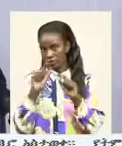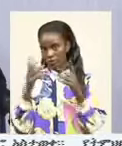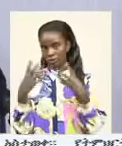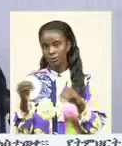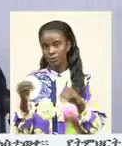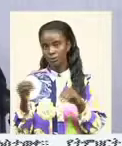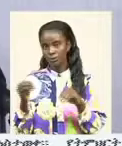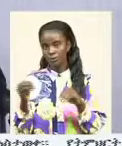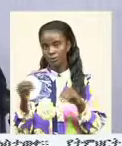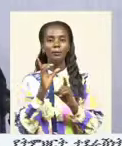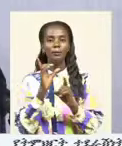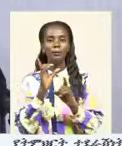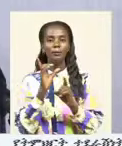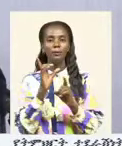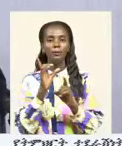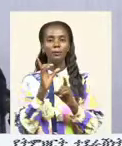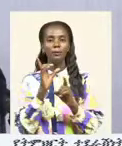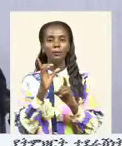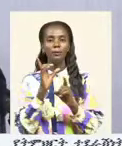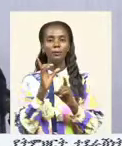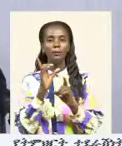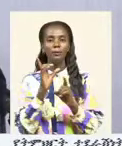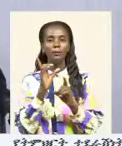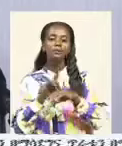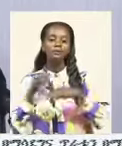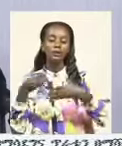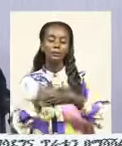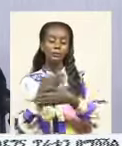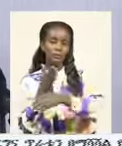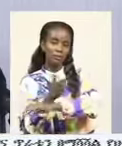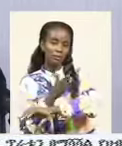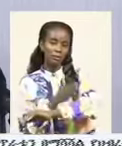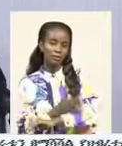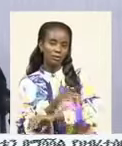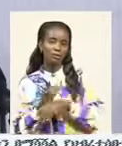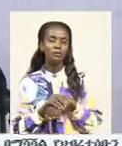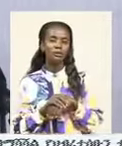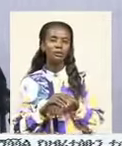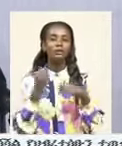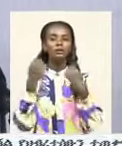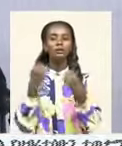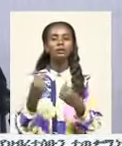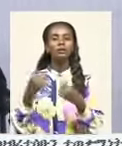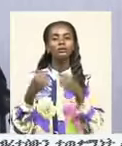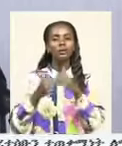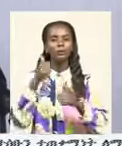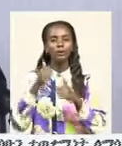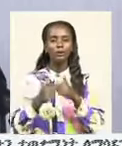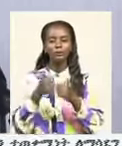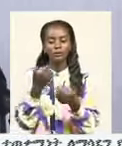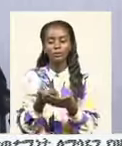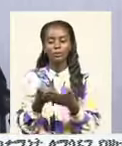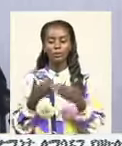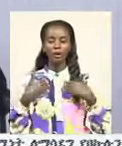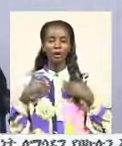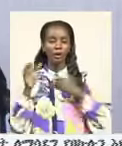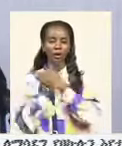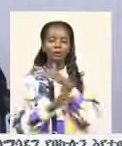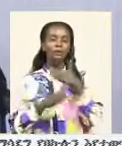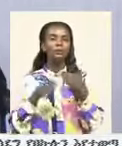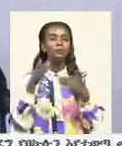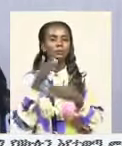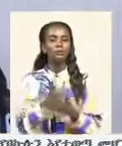ችግሮችን ለመፍታት እንደ ሀገር የዜጎችን ገቢ ለማሻሻል እና ጠንካራና ተወዳዳሪ ኢኮኖሚ ያለው ሀገር